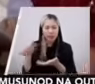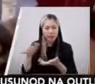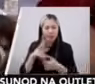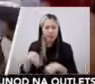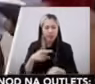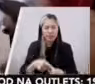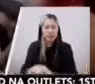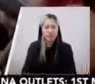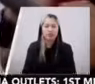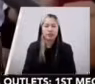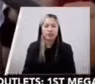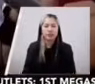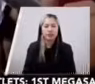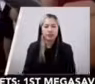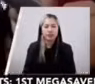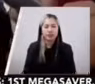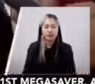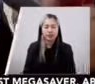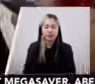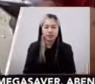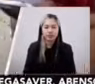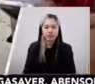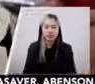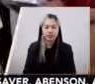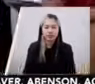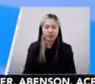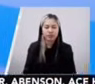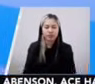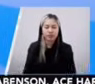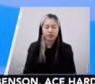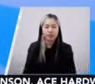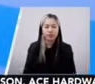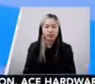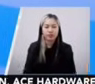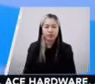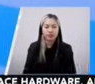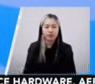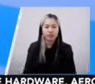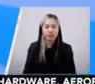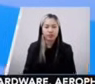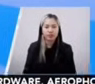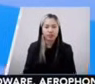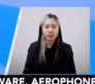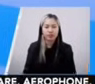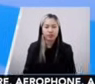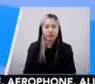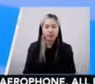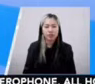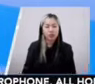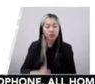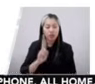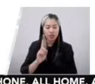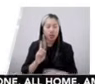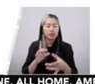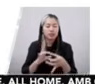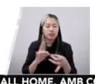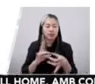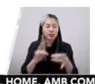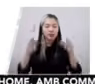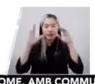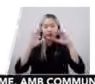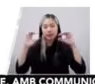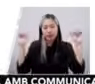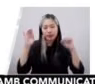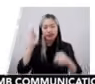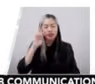Aguinaldo, nagbabalita para sa GMA Integrated News. Sa isang pahayag, nagbanta si Pangulong Bongbong Marcos na may